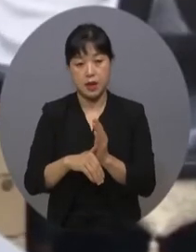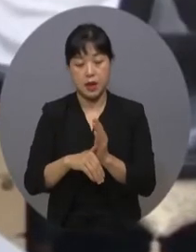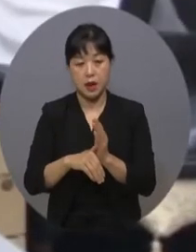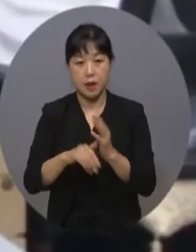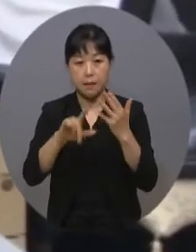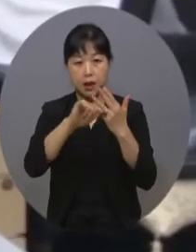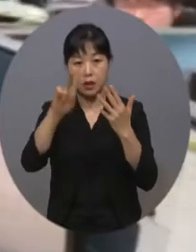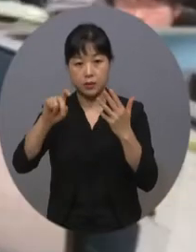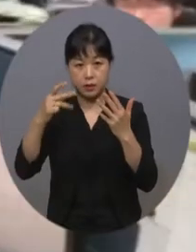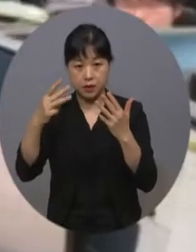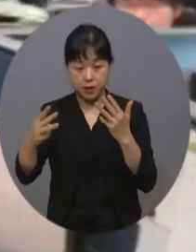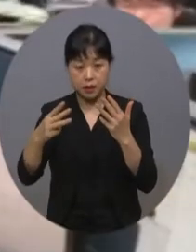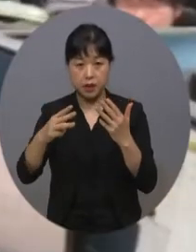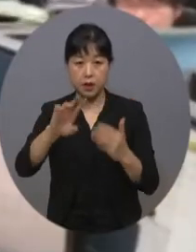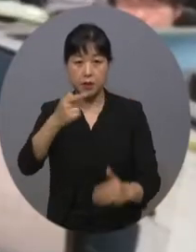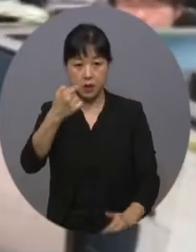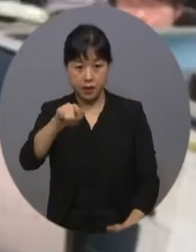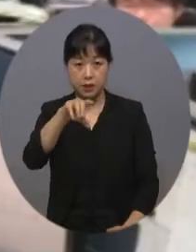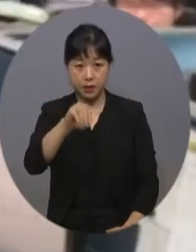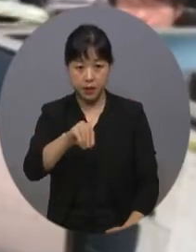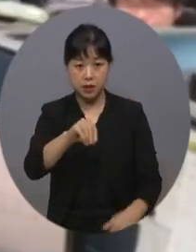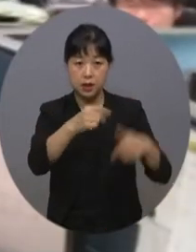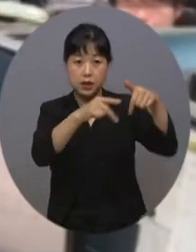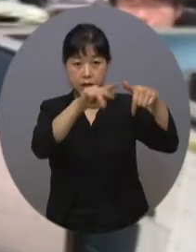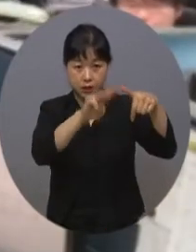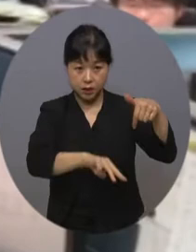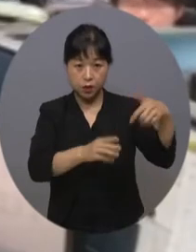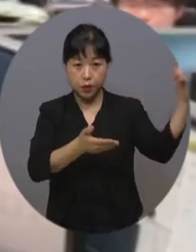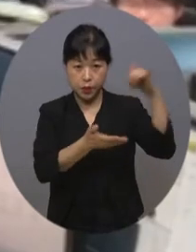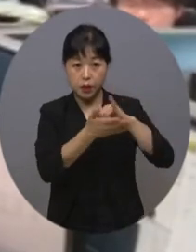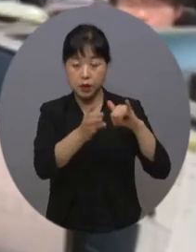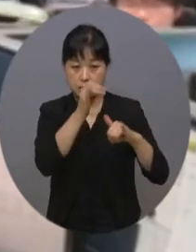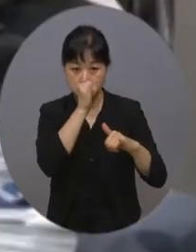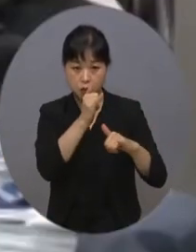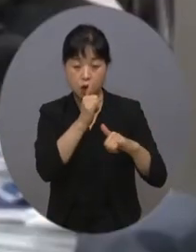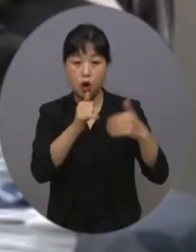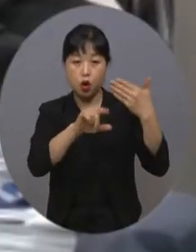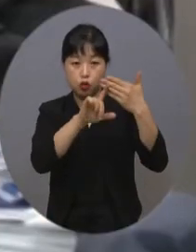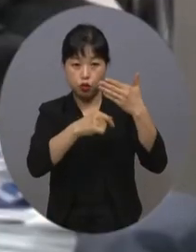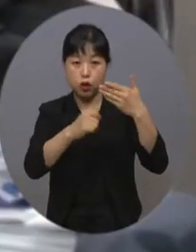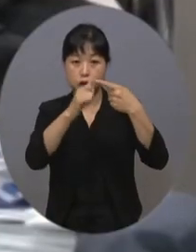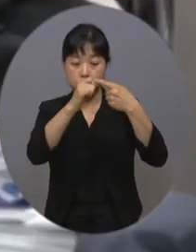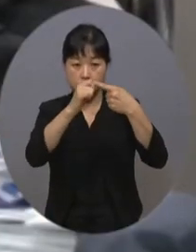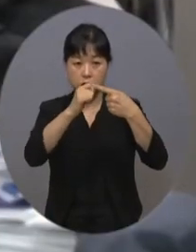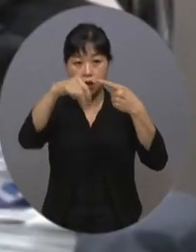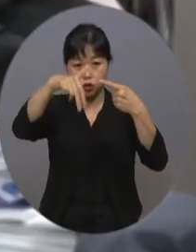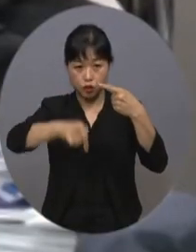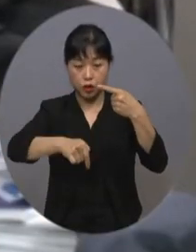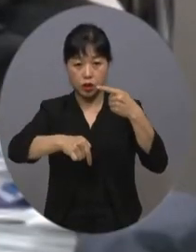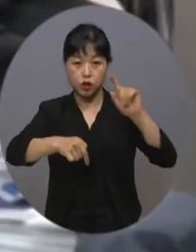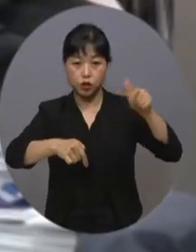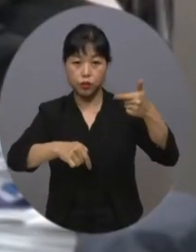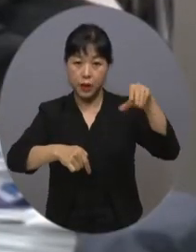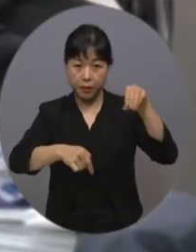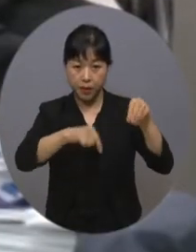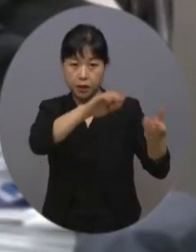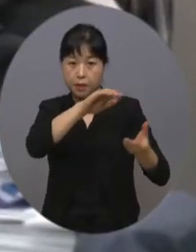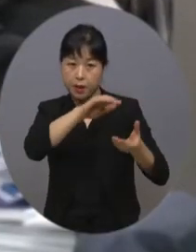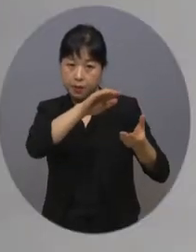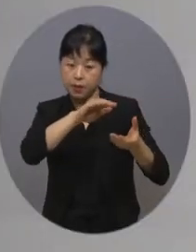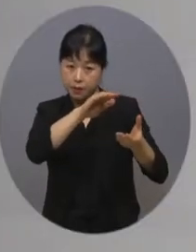인천국제공항에 도착하고 9월 첫째 주 까지 순차적으로 600만 회 보니 공급될 것이라고 전했습니다